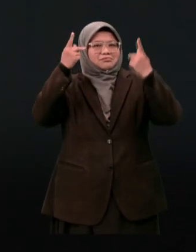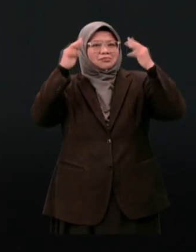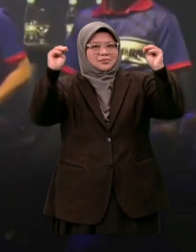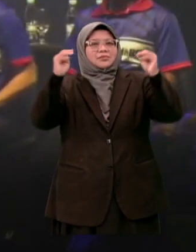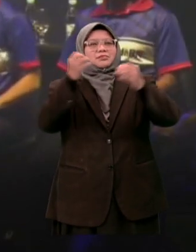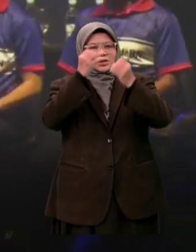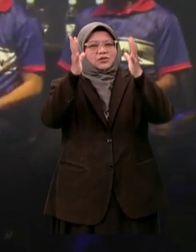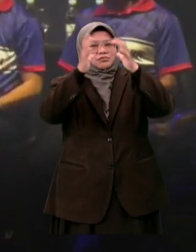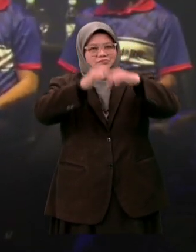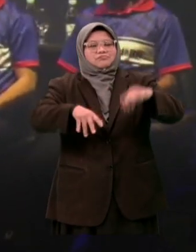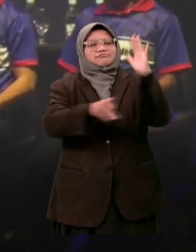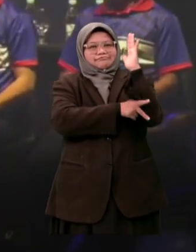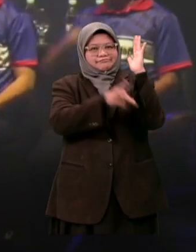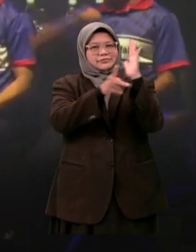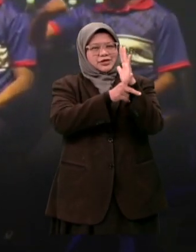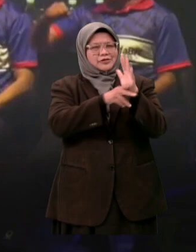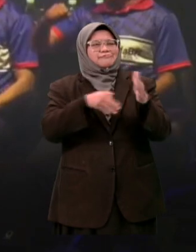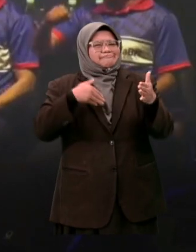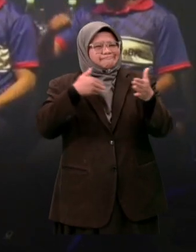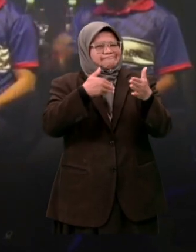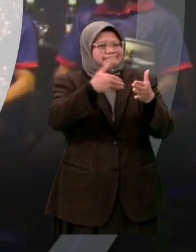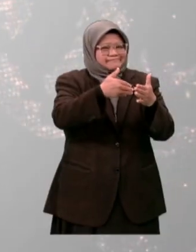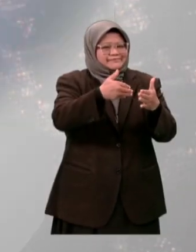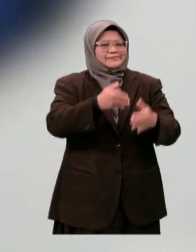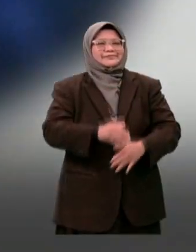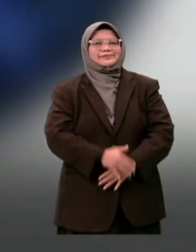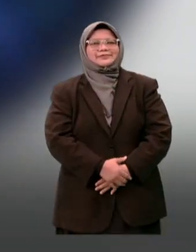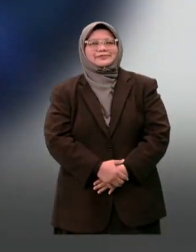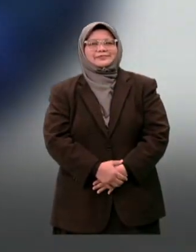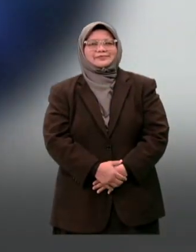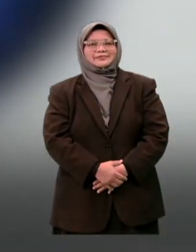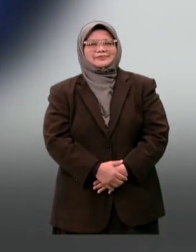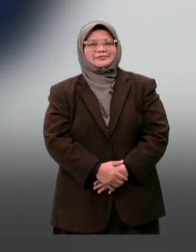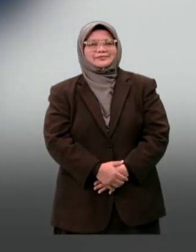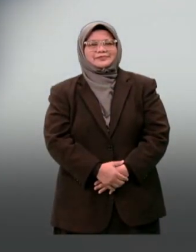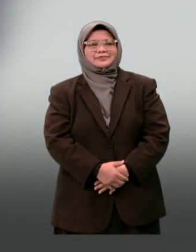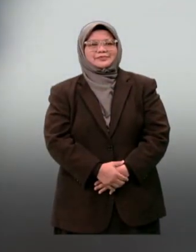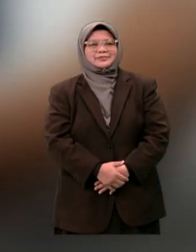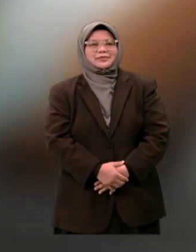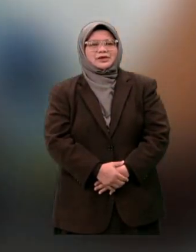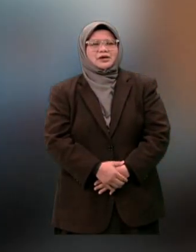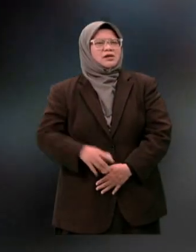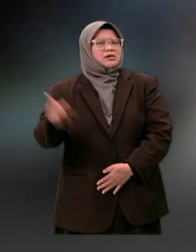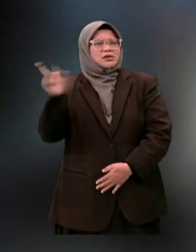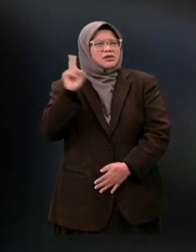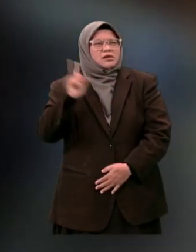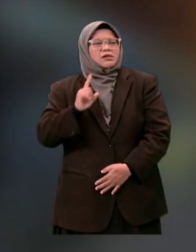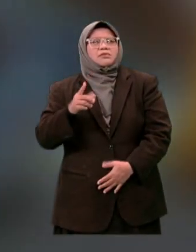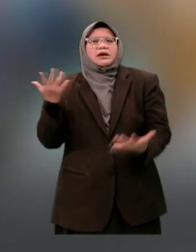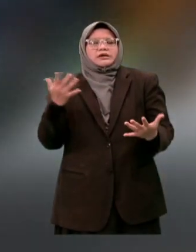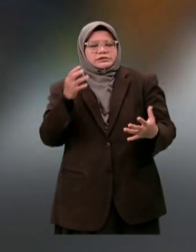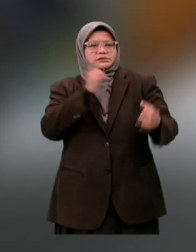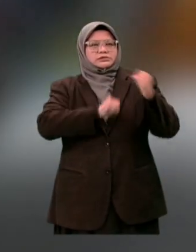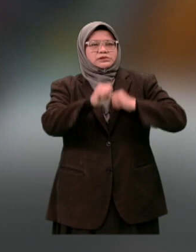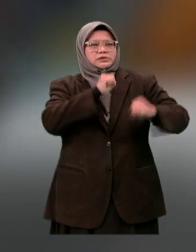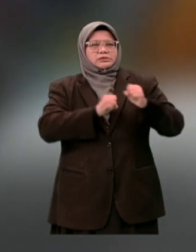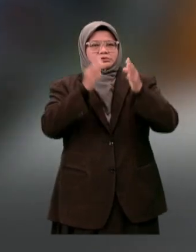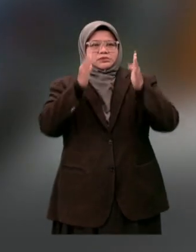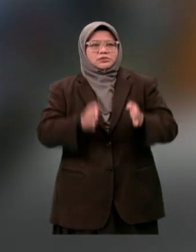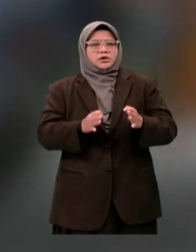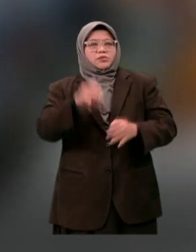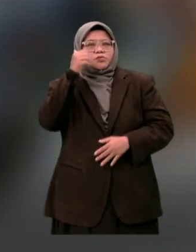parlemen di umum tidak lama lagi kemana hilangnya sifat kemanusiaan wanita